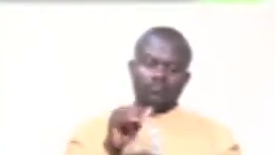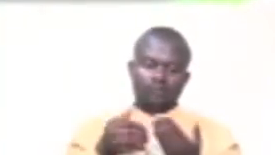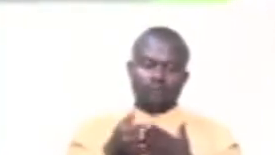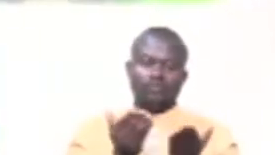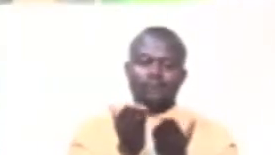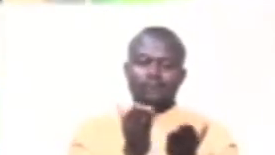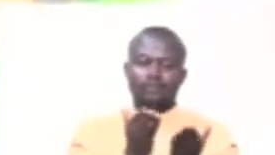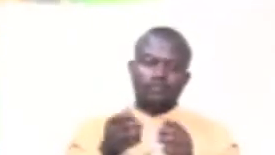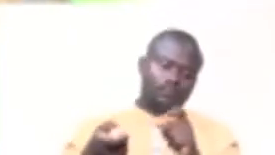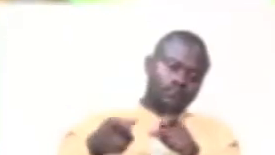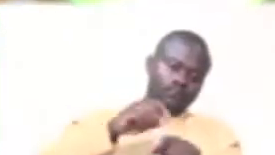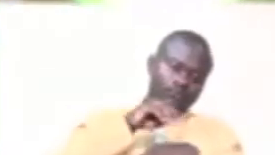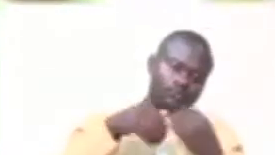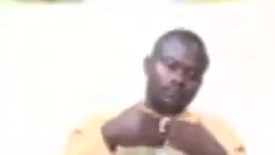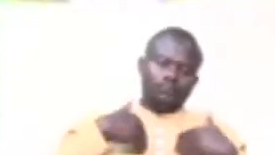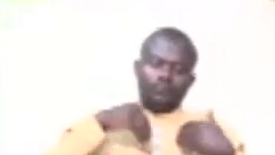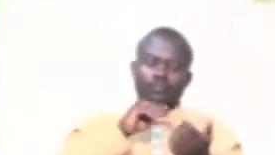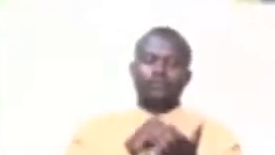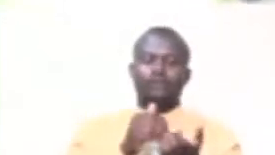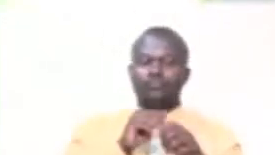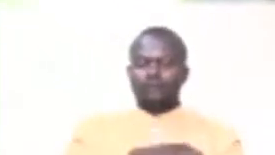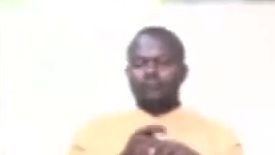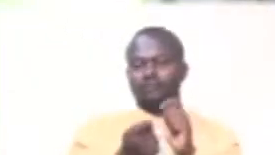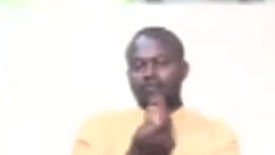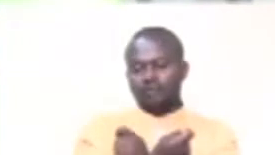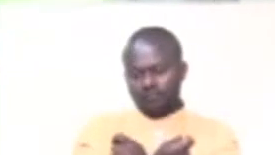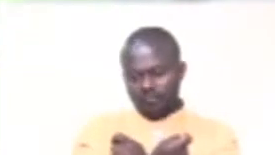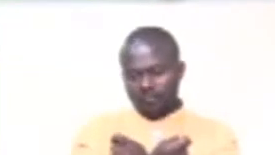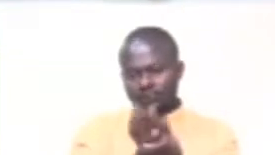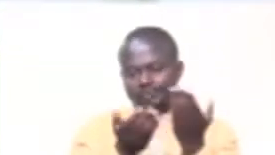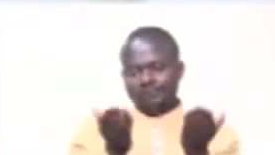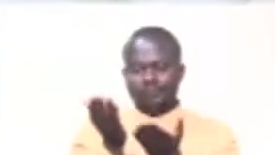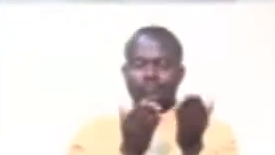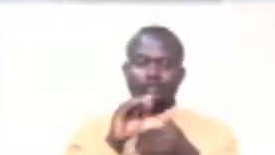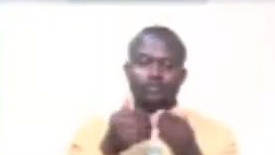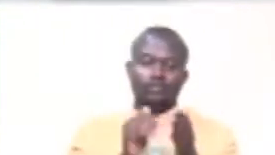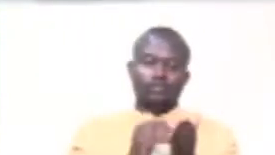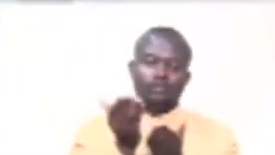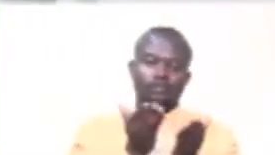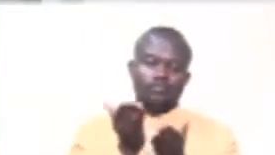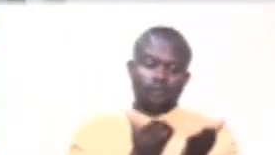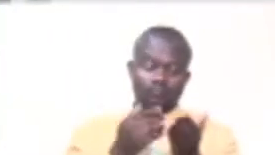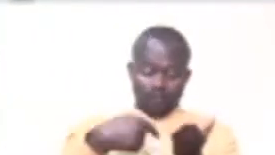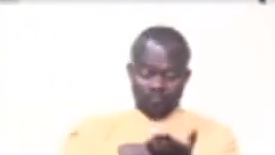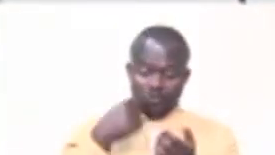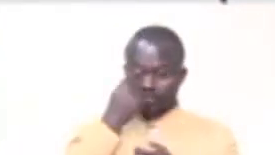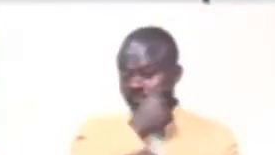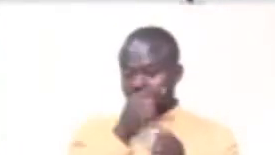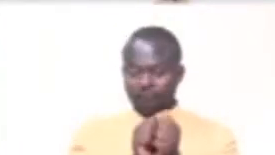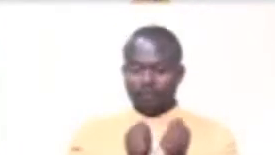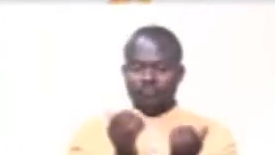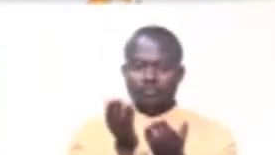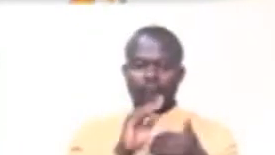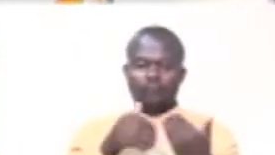ikaba ari serivisi yiyongereye iki kigo nderabuzima ubwo cyavugururwaga. Uretse iyi serivisi, hari na serivisi y'ubuvuzi bw'amaso na